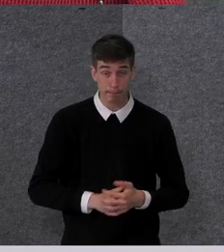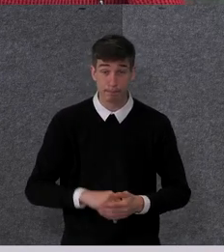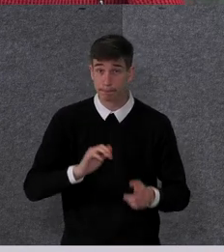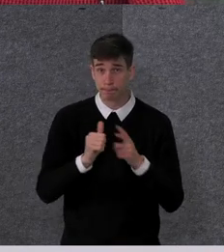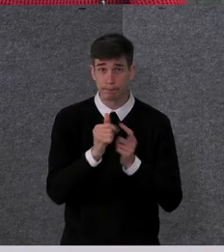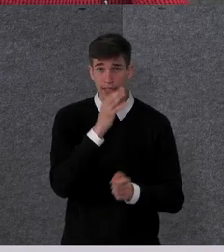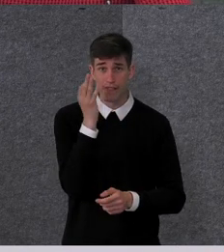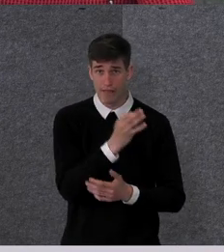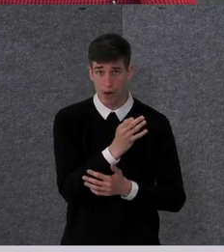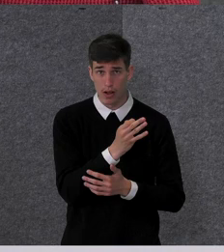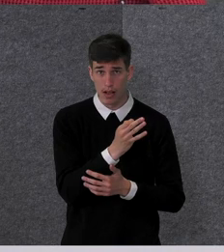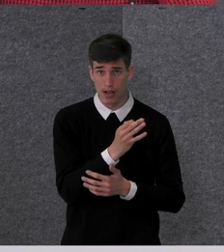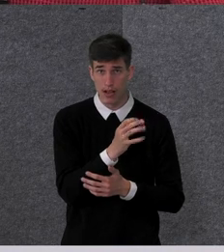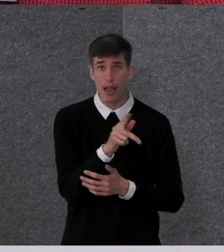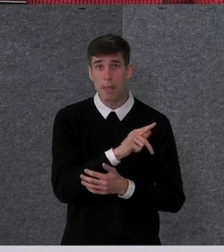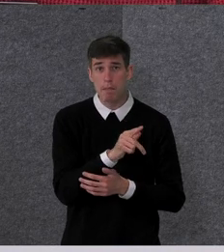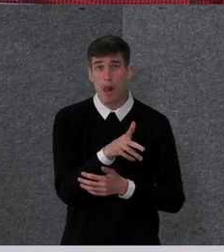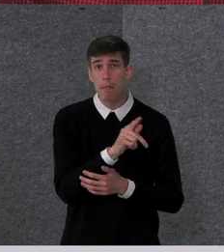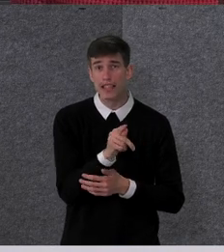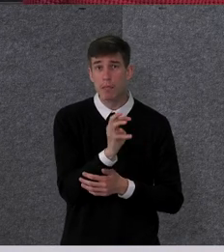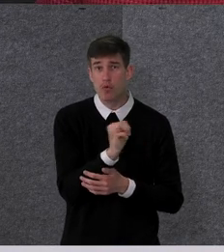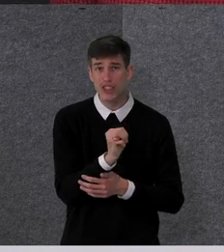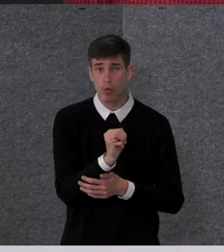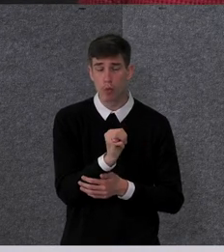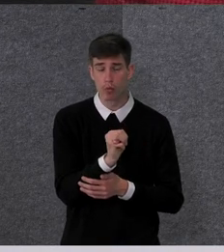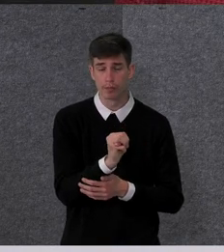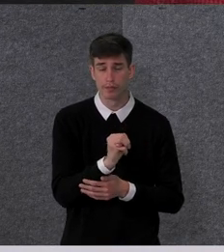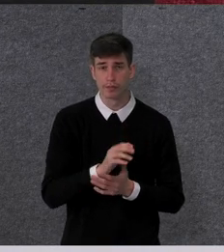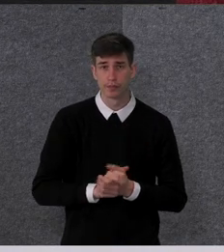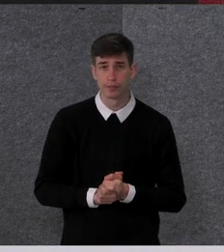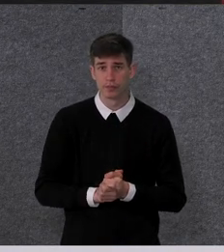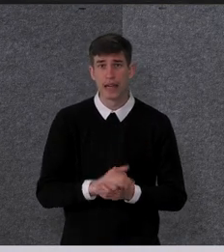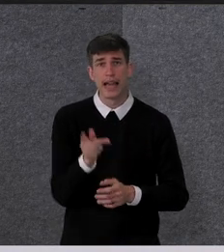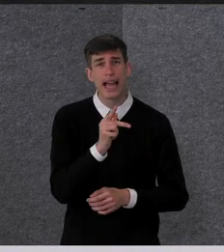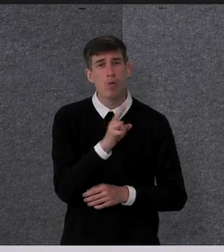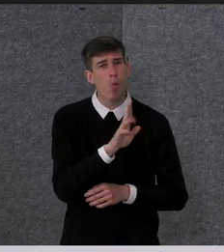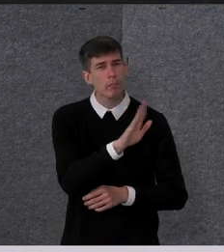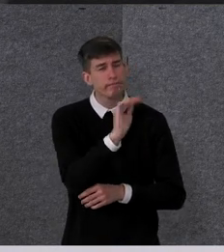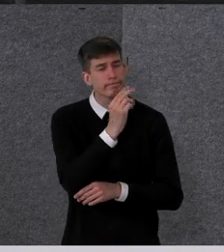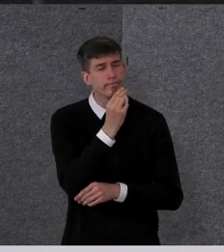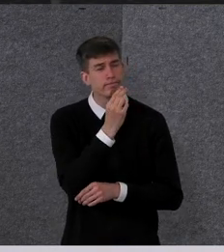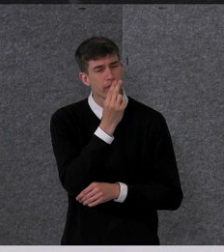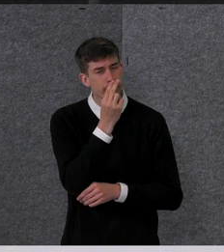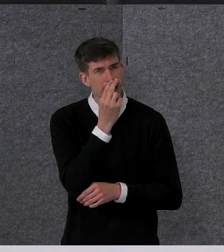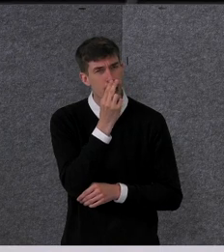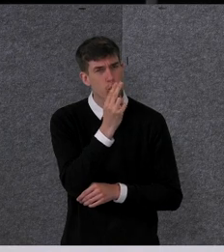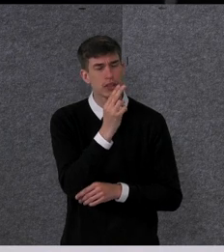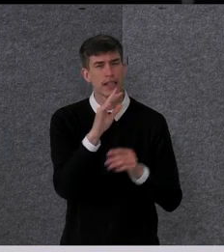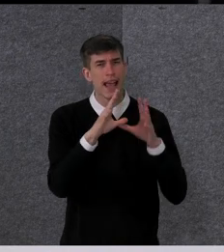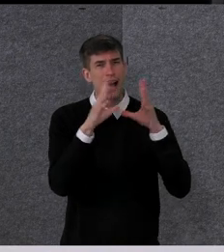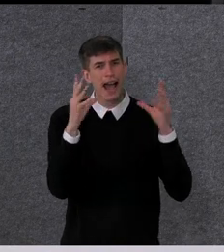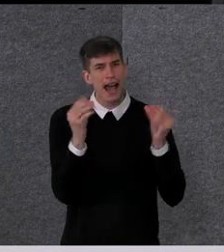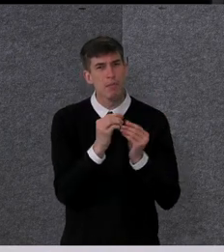erste Frage kommt von Paul Patrick Muschiol. Und zwar, Katrin Uhlig, welche konkreten Möglichkeiten siehst du,